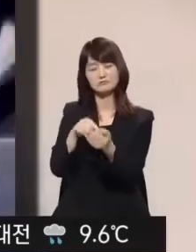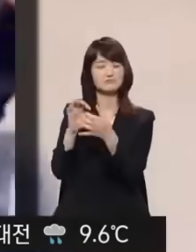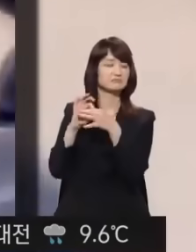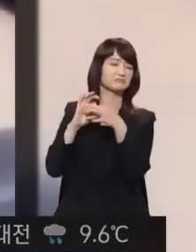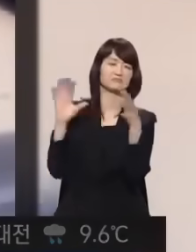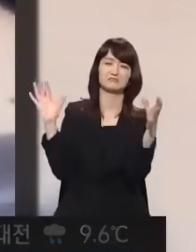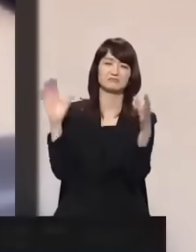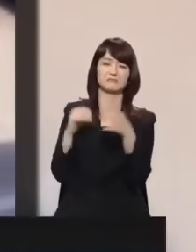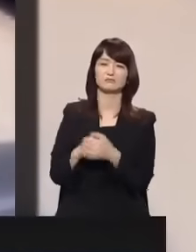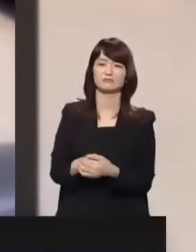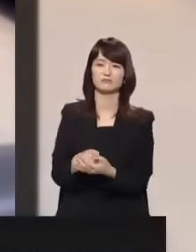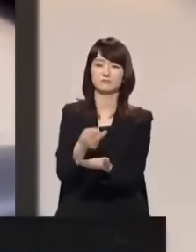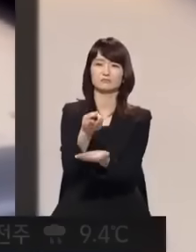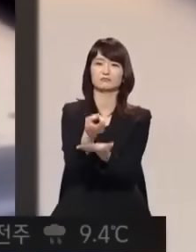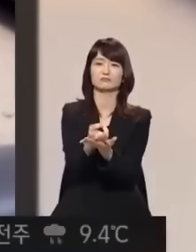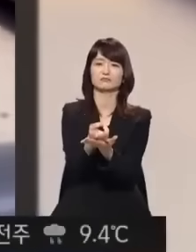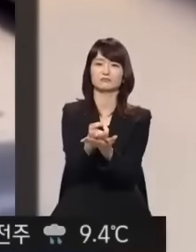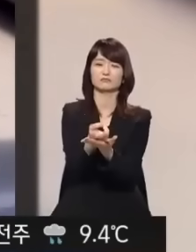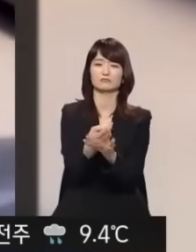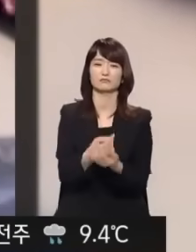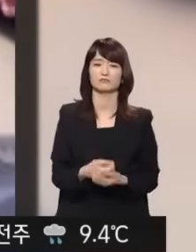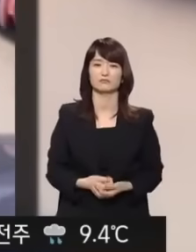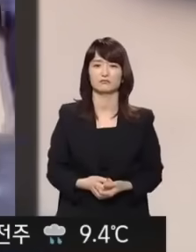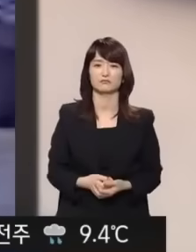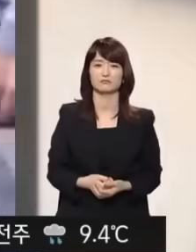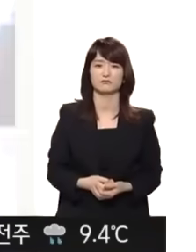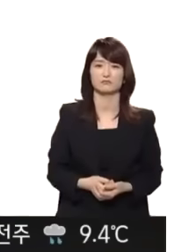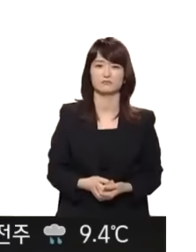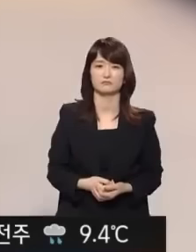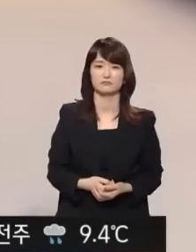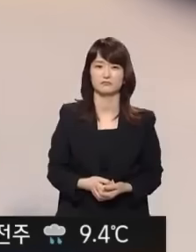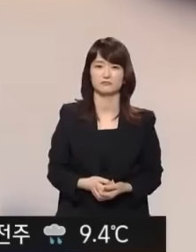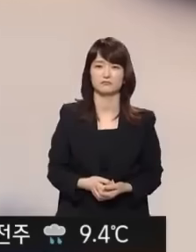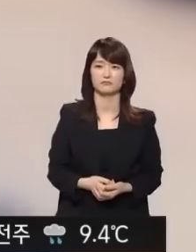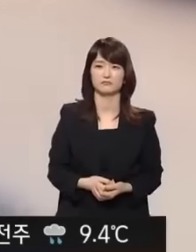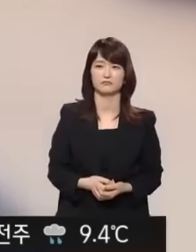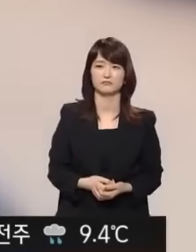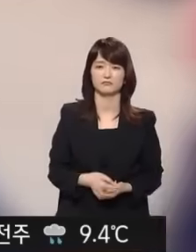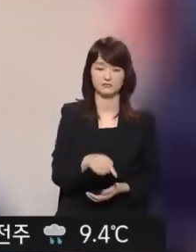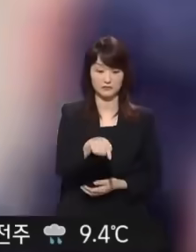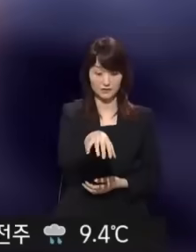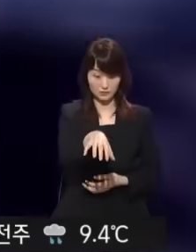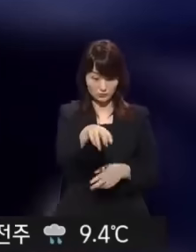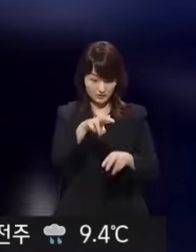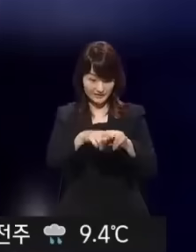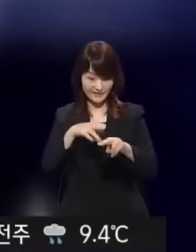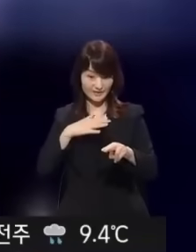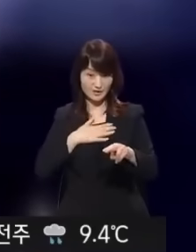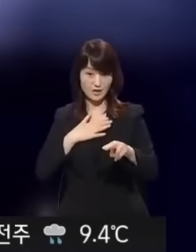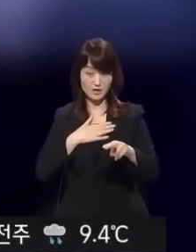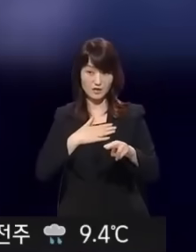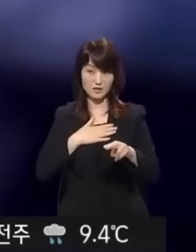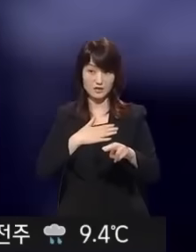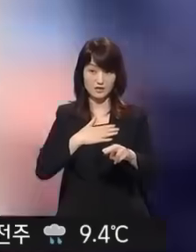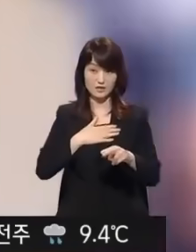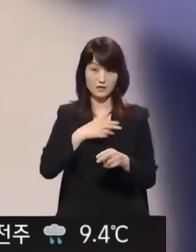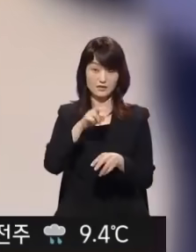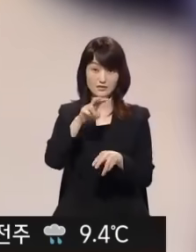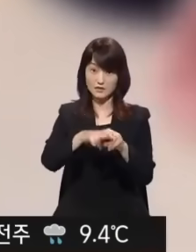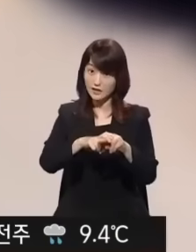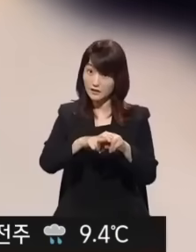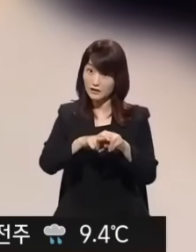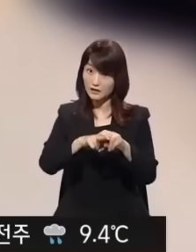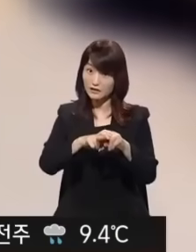말든지 예 저렇게 계속 누워계신데요. 자 양 변호사님 혹시 이거 이 자리 내가 맡아놓은 자리야 인 걸까요? 혹시